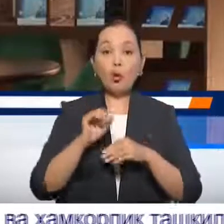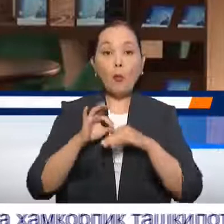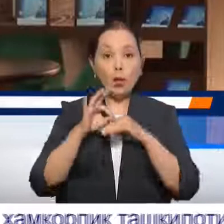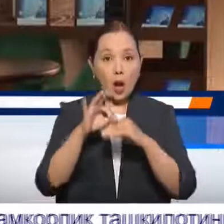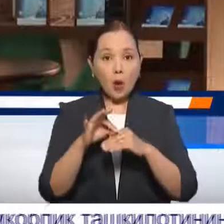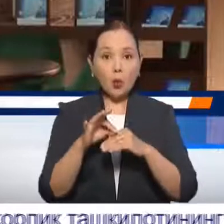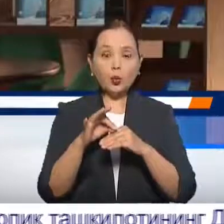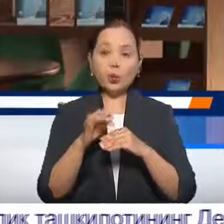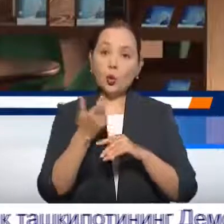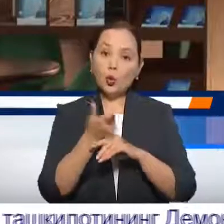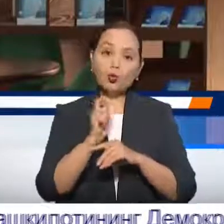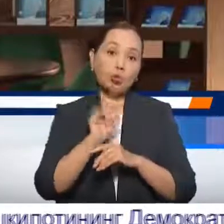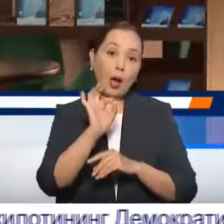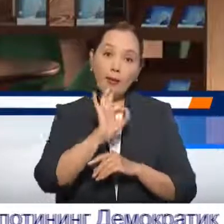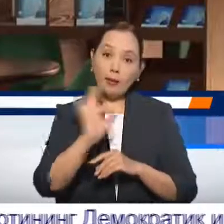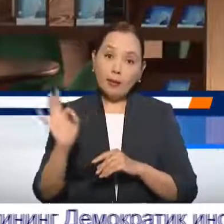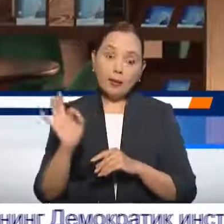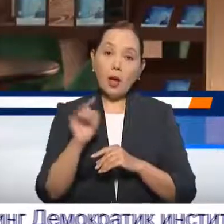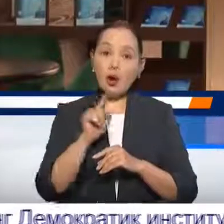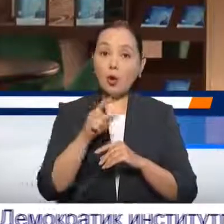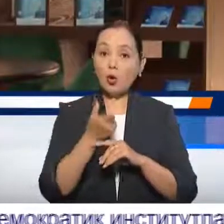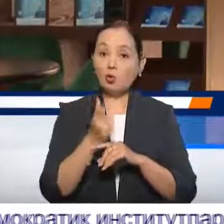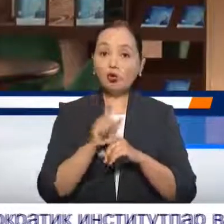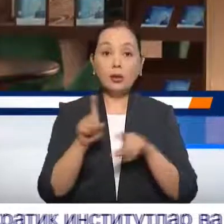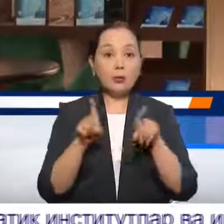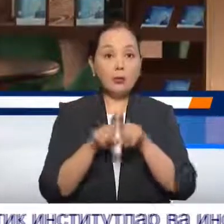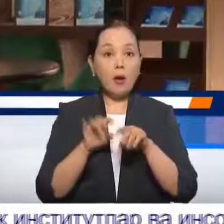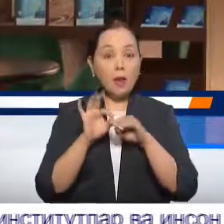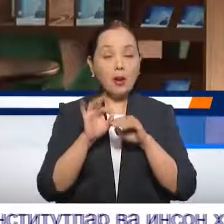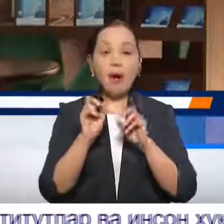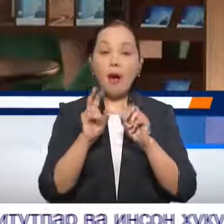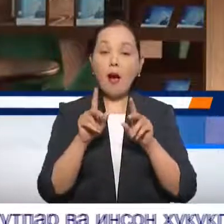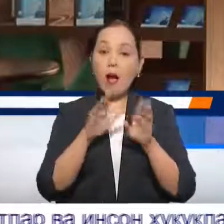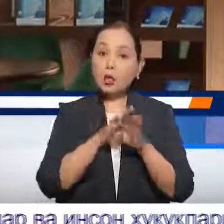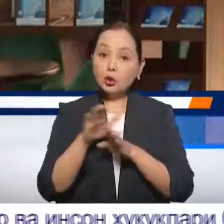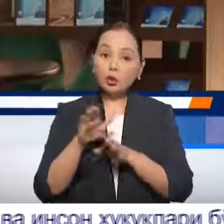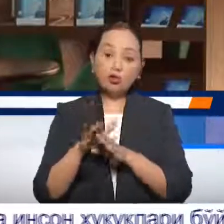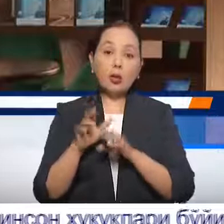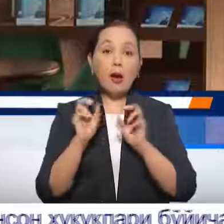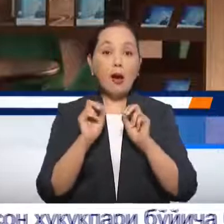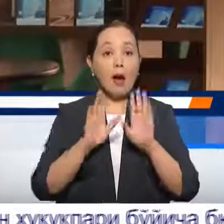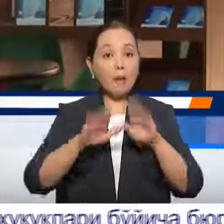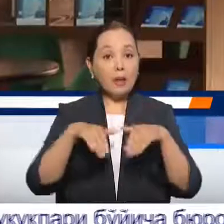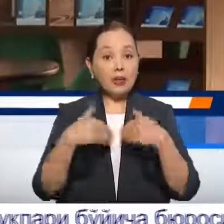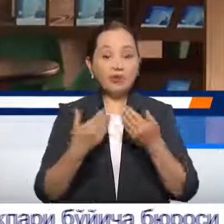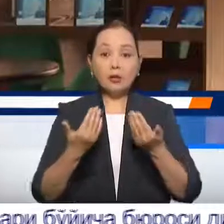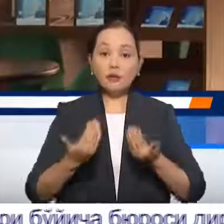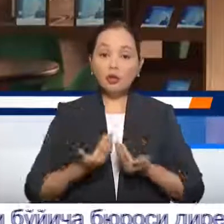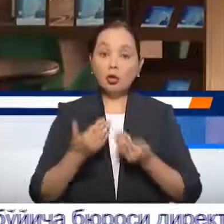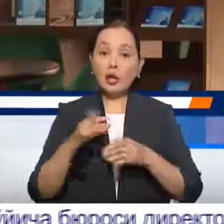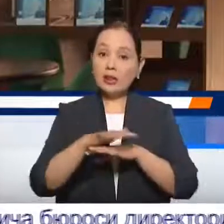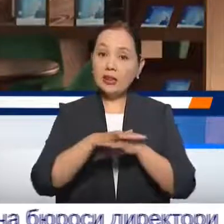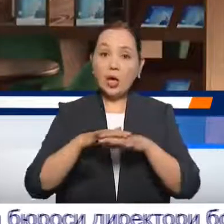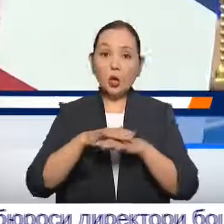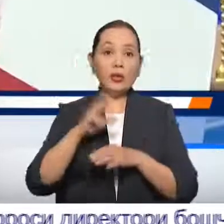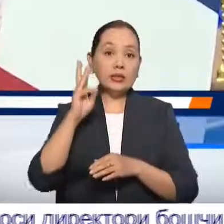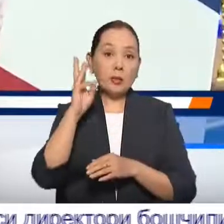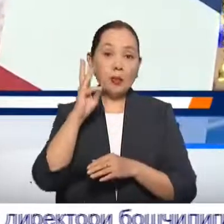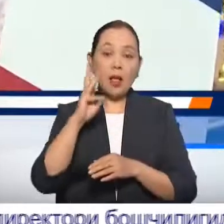очень оригинально она проходит так как осуществляется как притворяетесь жизнь народная дипломатия